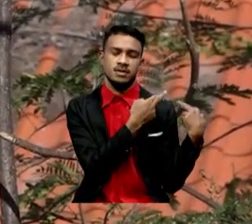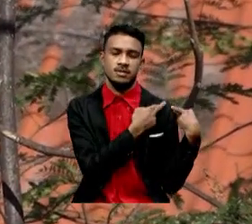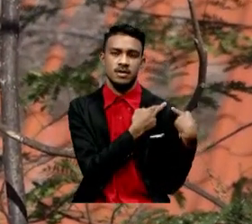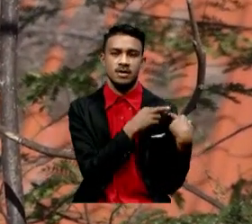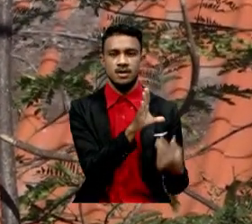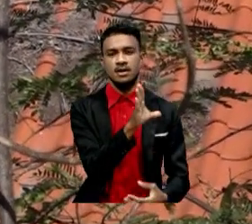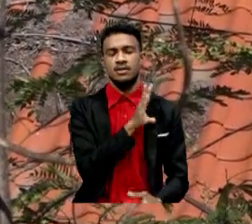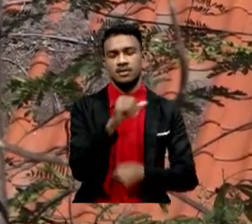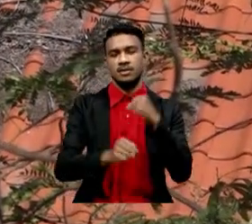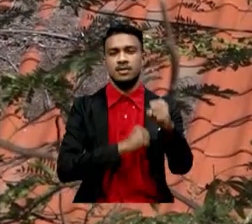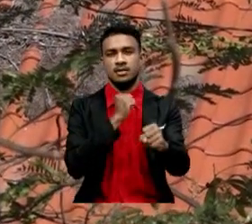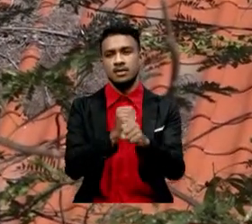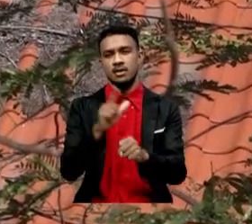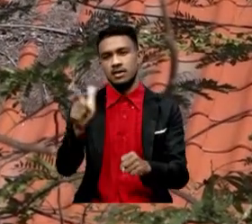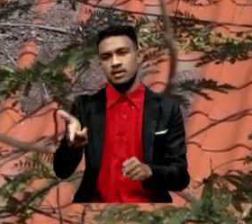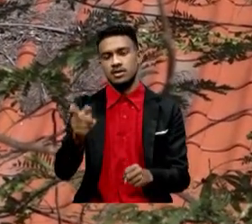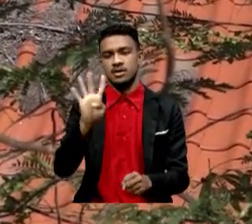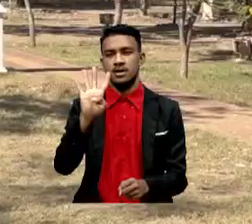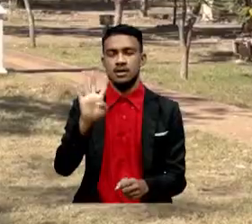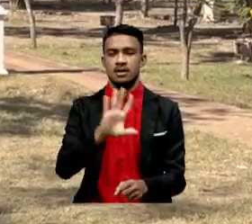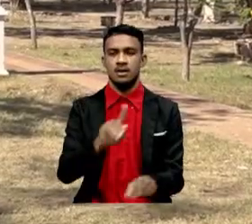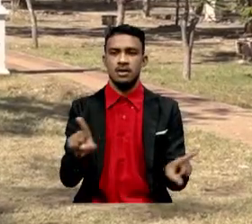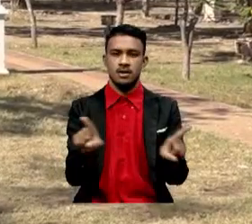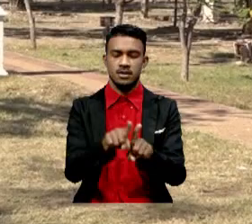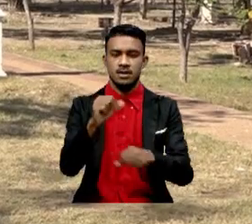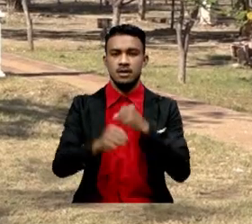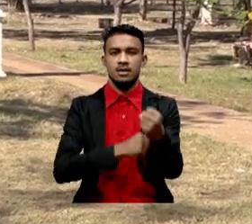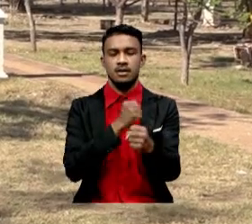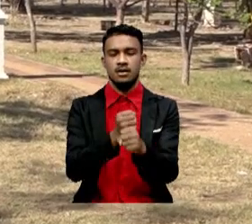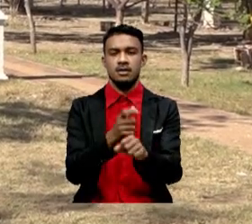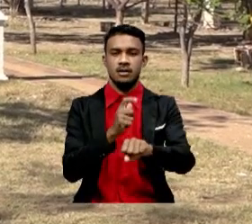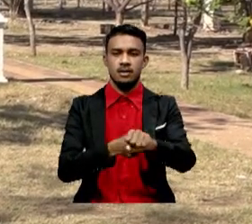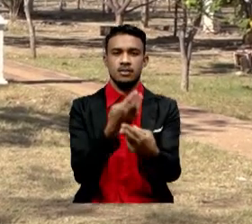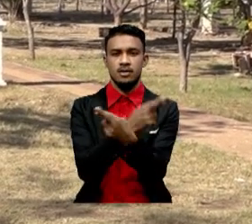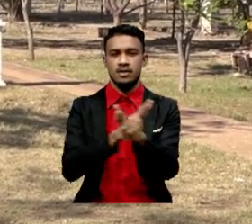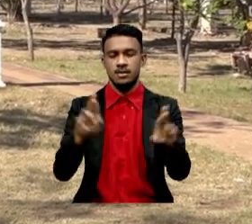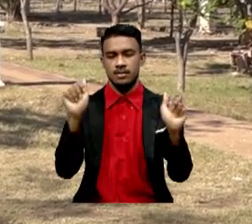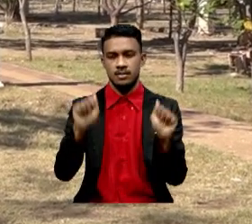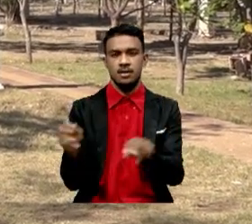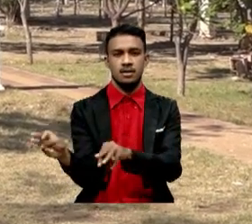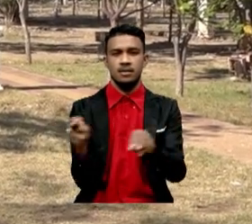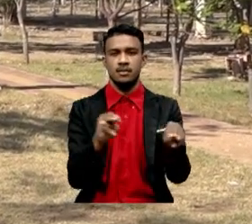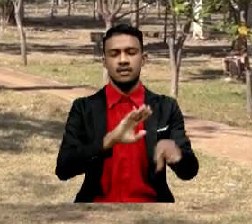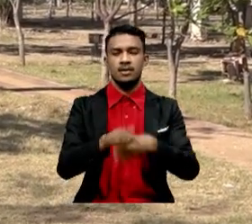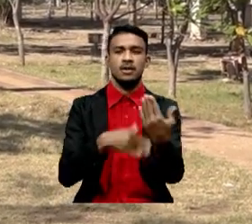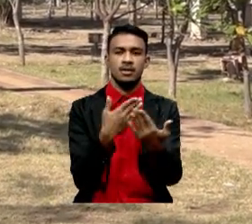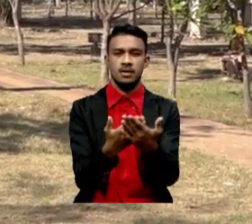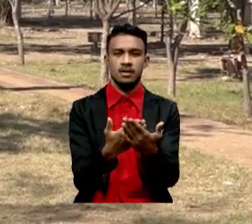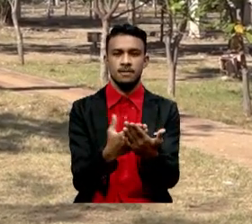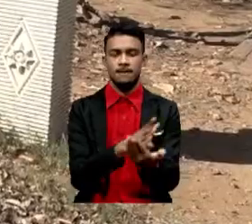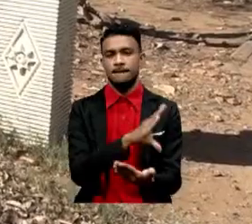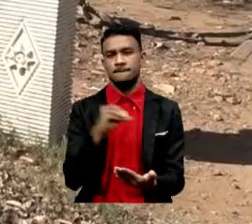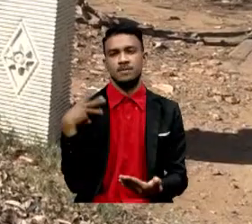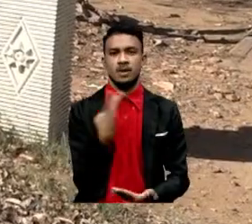Hein tanto tinan rua nulu resin hat. Hanesan iya tempo resistensia. Hafoi bele muda buat hirak ne. Oh,